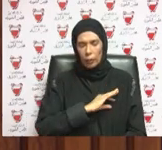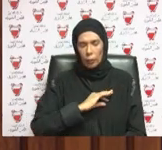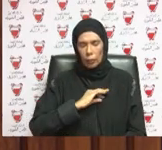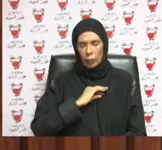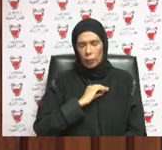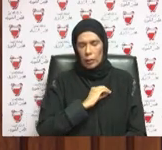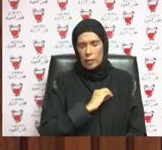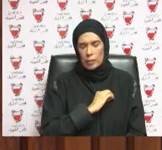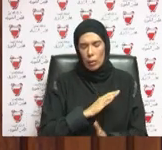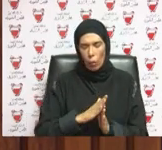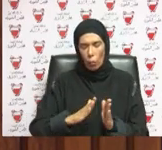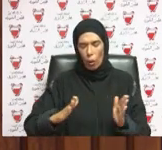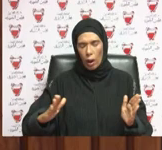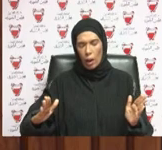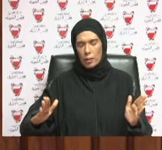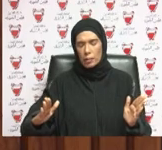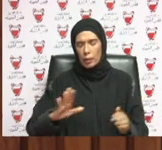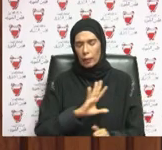وتغمده بواسع رحمته،